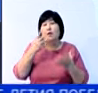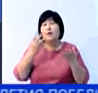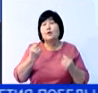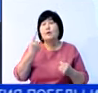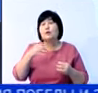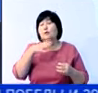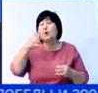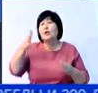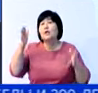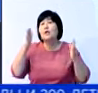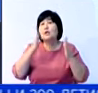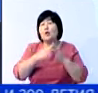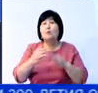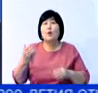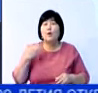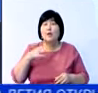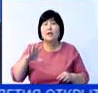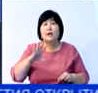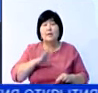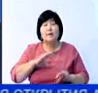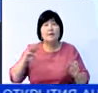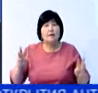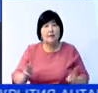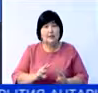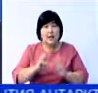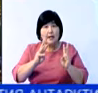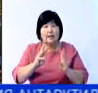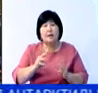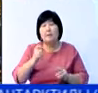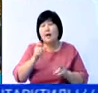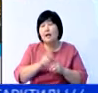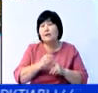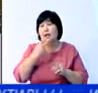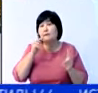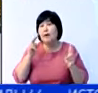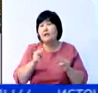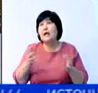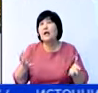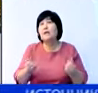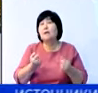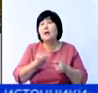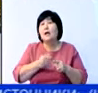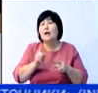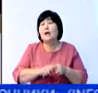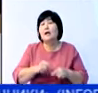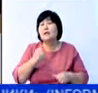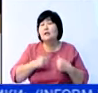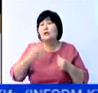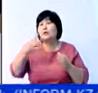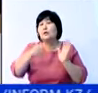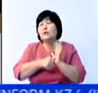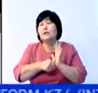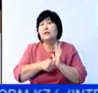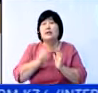одном из многоэтажных домов козла орды произошло возгорание по словам очевидцев спасаясь от пожара 46-летний